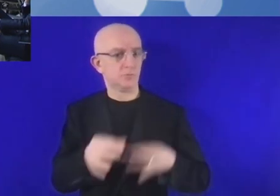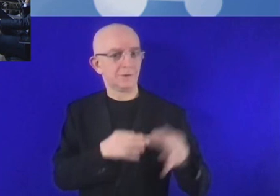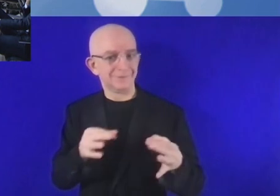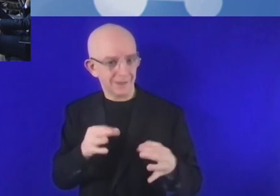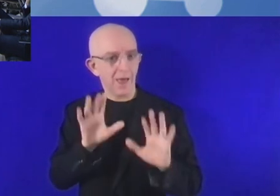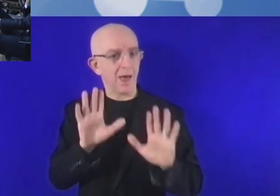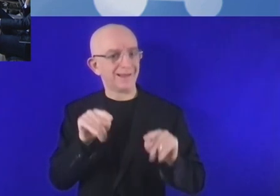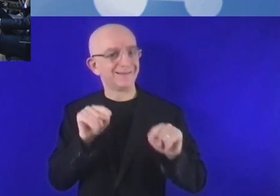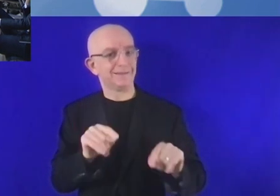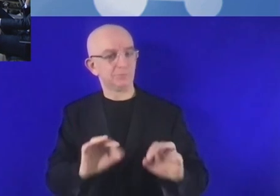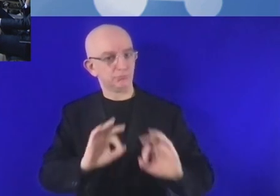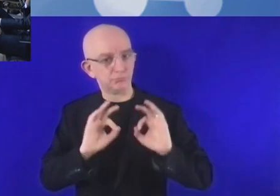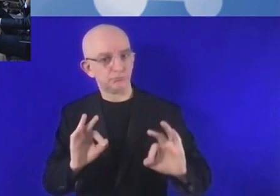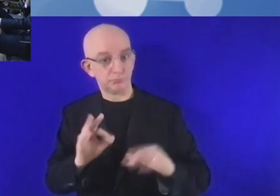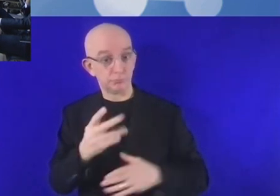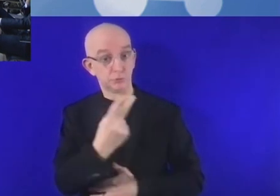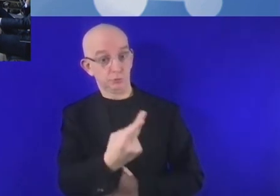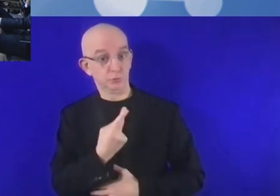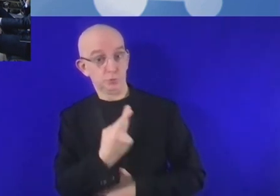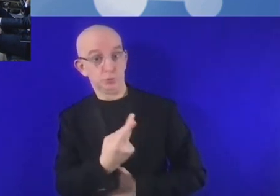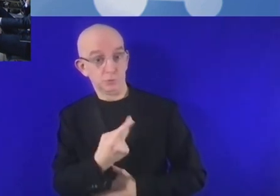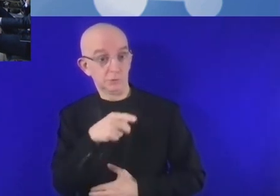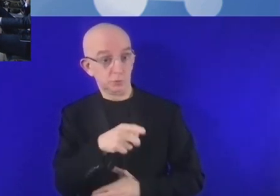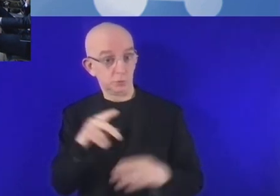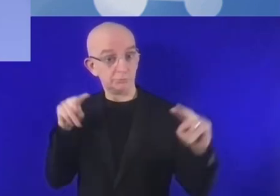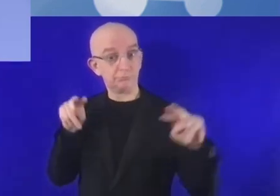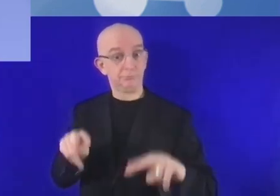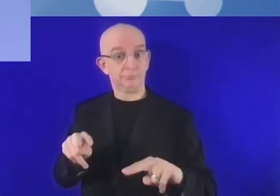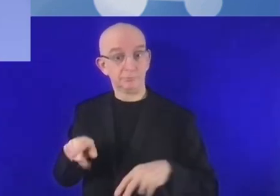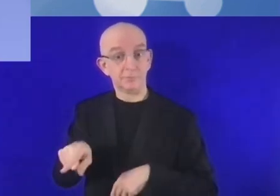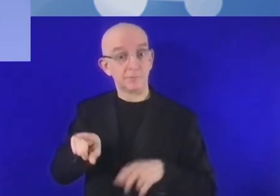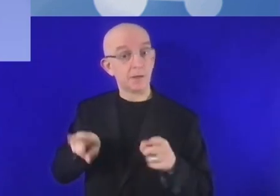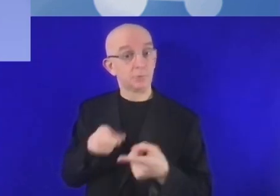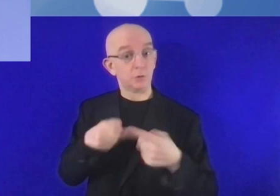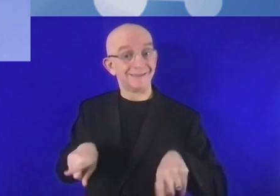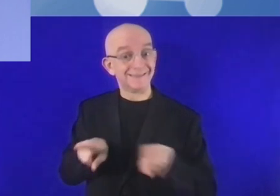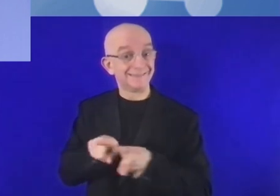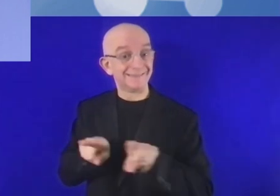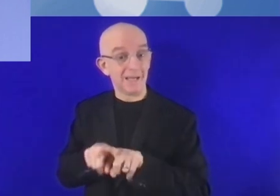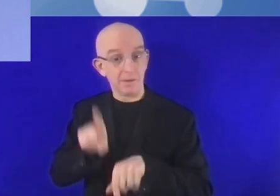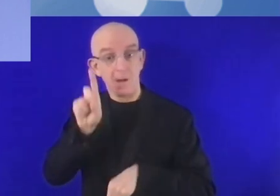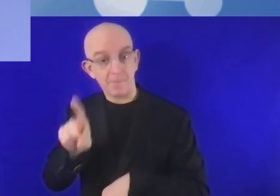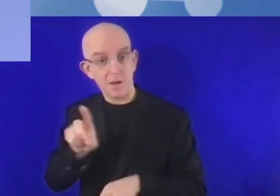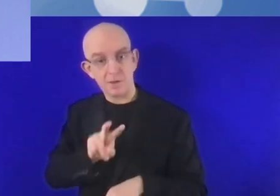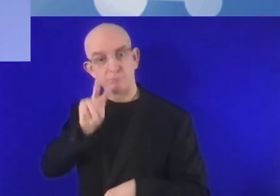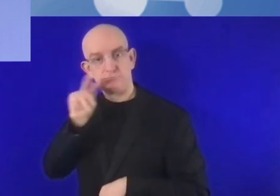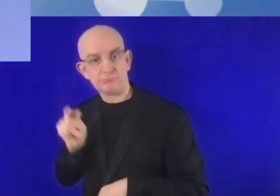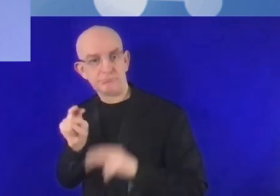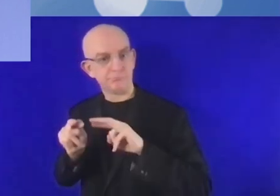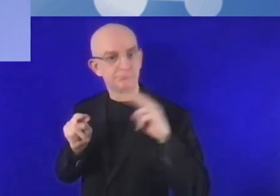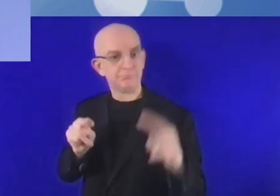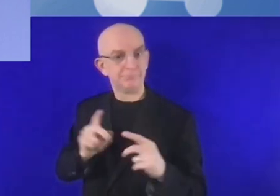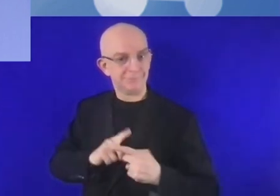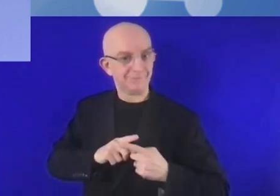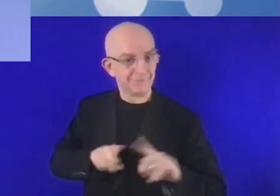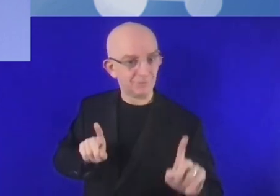osoby słuchają na przykład tego samego utworu, za każdym razem usłyszą w nim coś innego. A więc